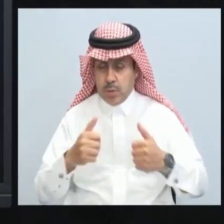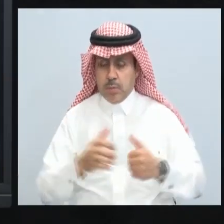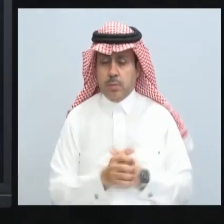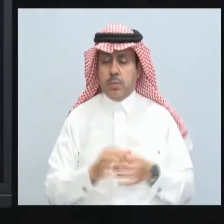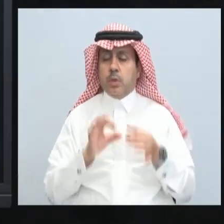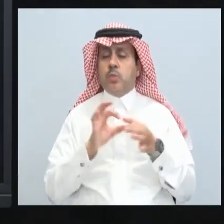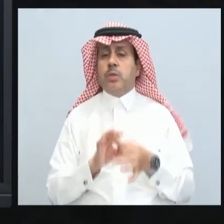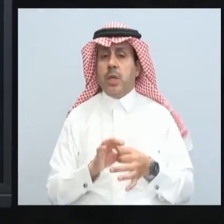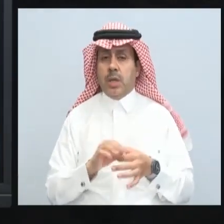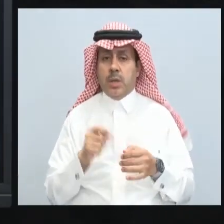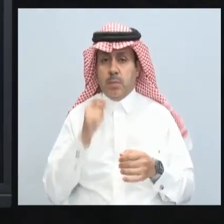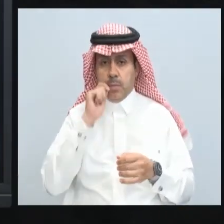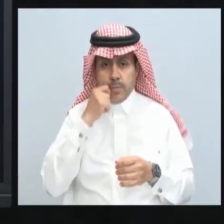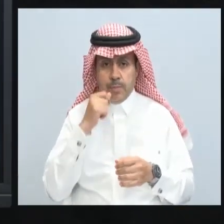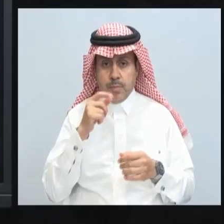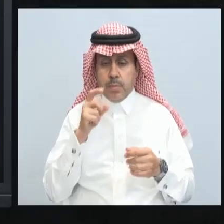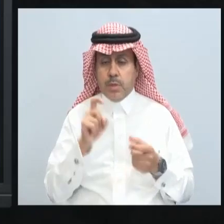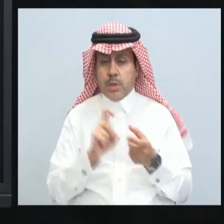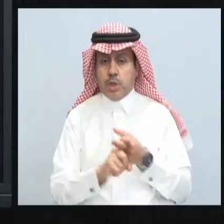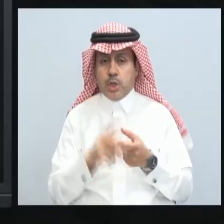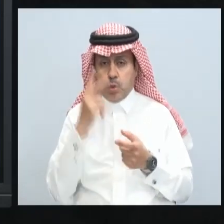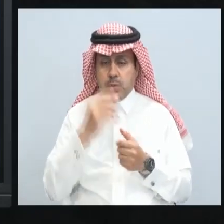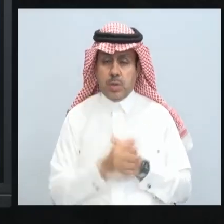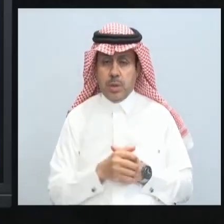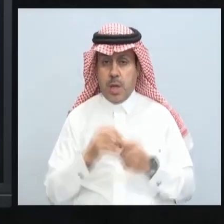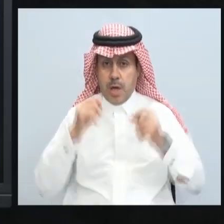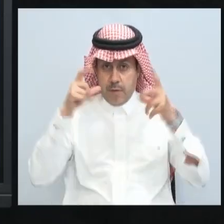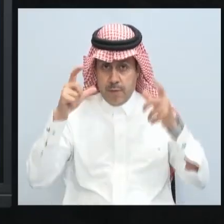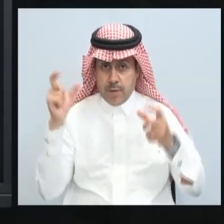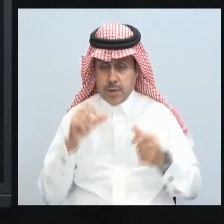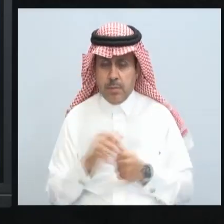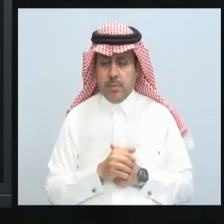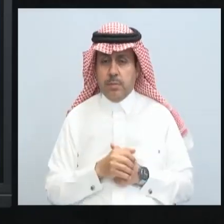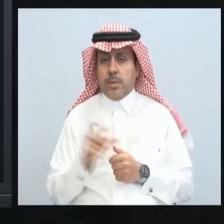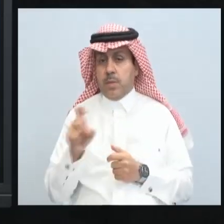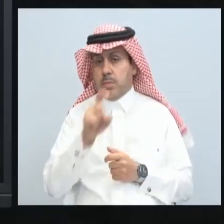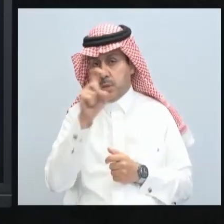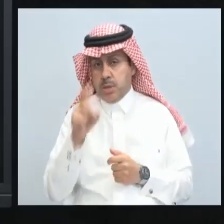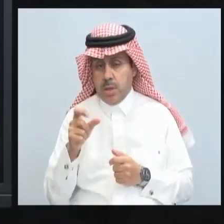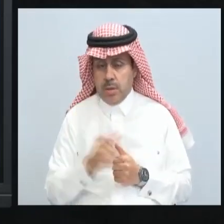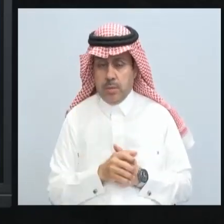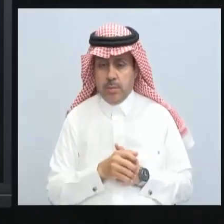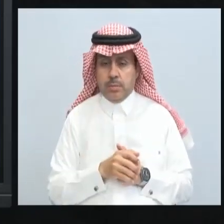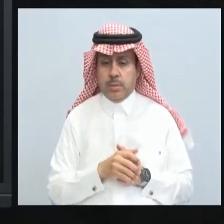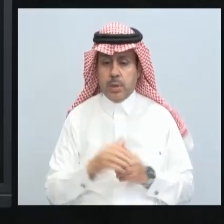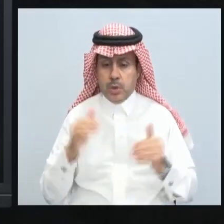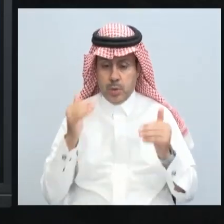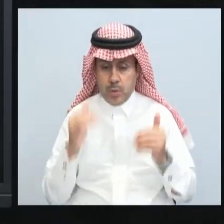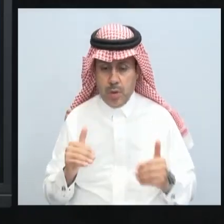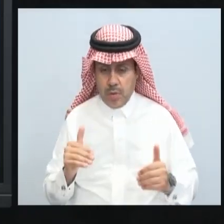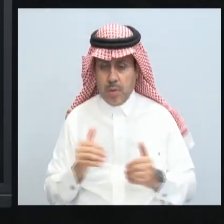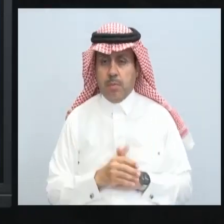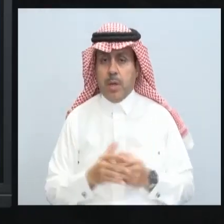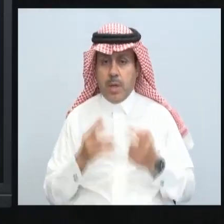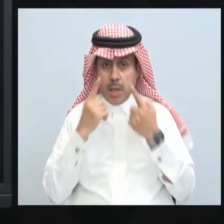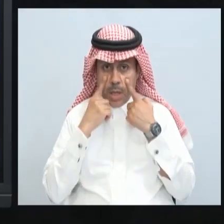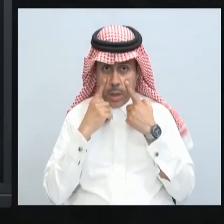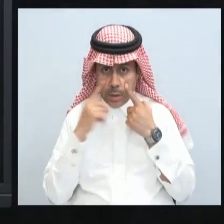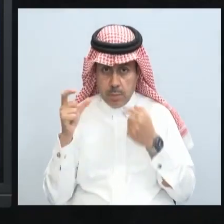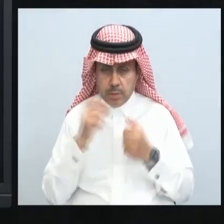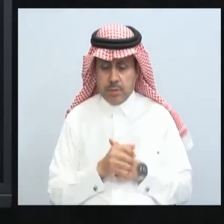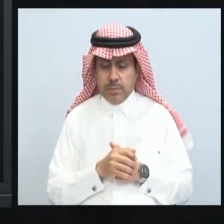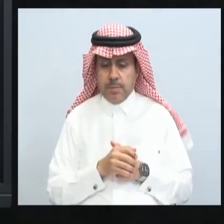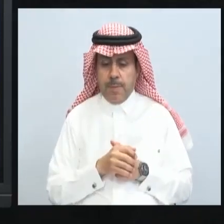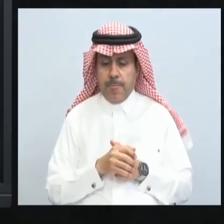بالزوجين حتى يكون المسلم على بصيره لان هذه المسائل مسائل تنظم حياه المسلم والمسلمه